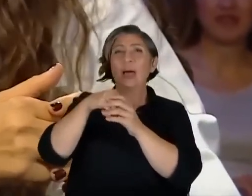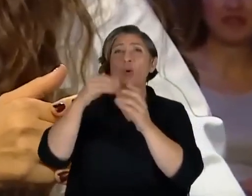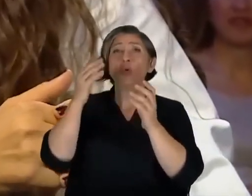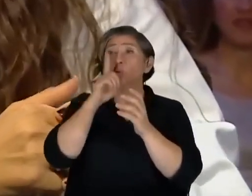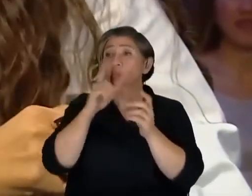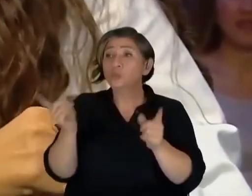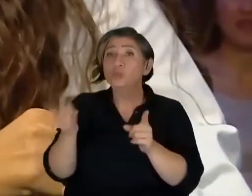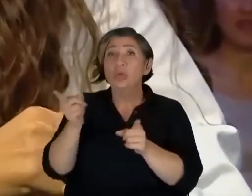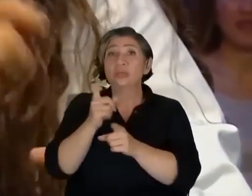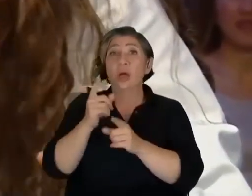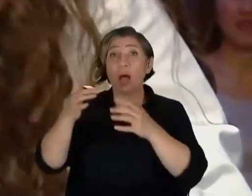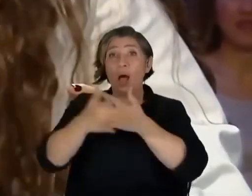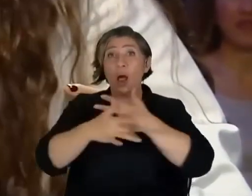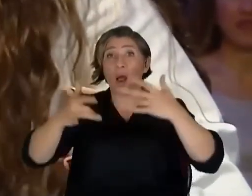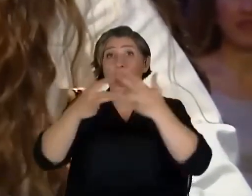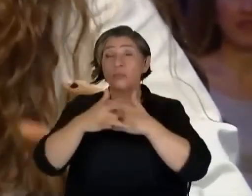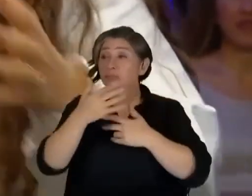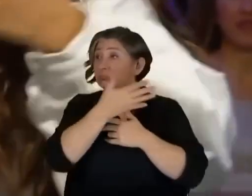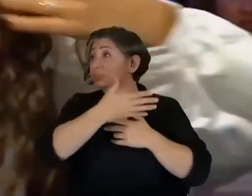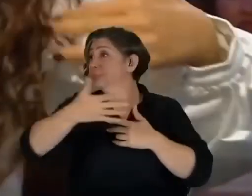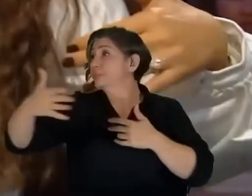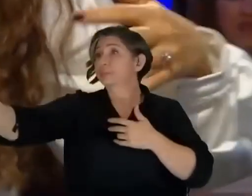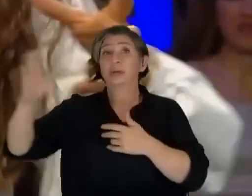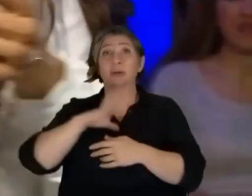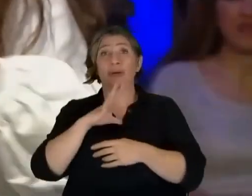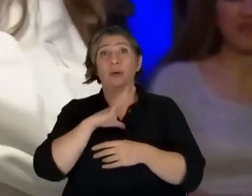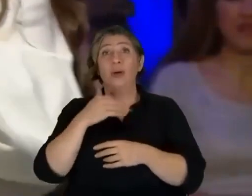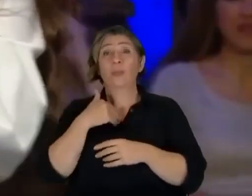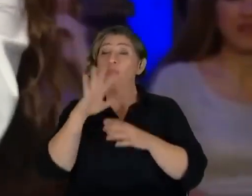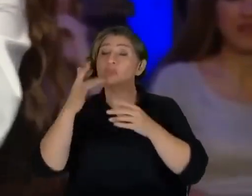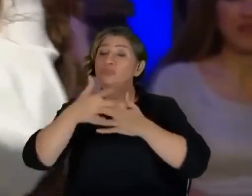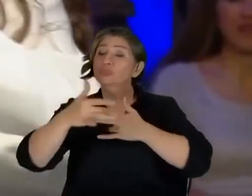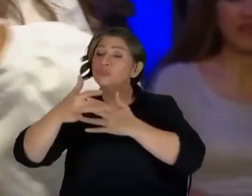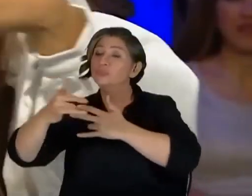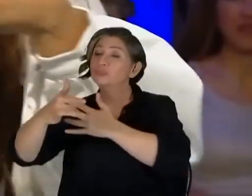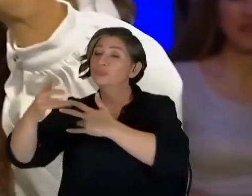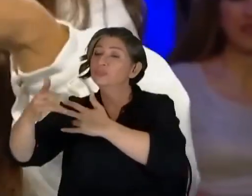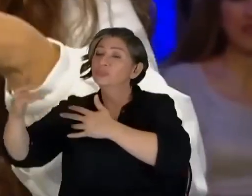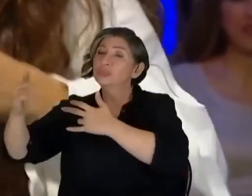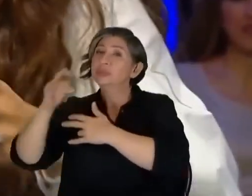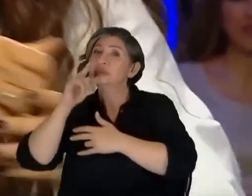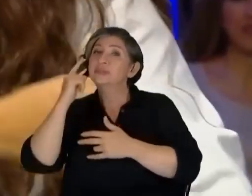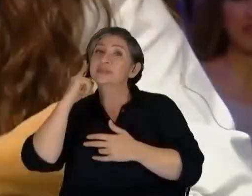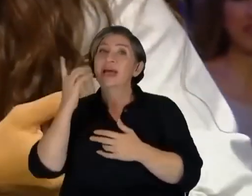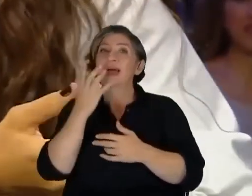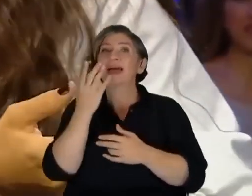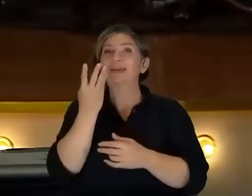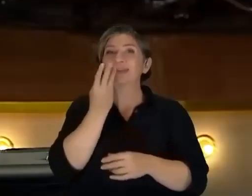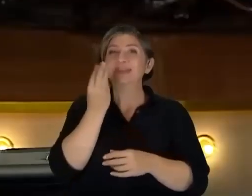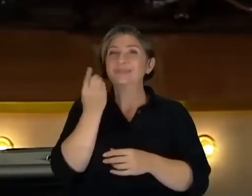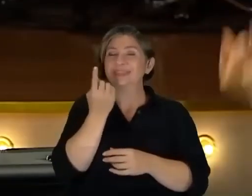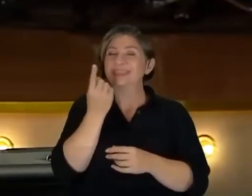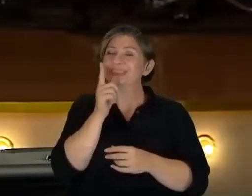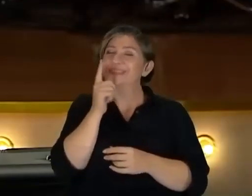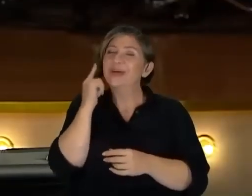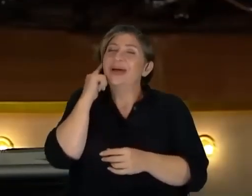bayağı yüzlerce arp vardı. Bundan böyle sıra sıra koymuşlar. Ben hepsine oturdum, tek tek denedim. Hangisi sesin hoşuma gidiyorsun? Ay ne güzel bir şey ya bu.